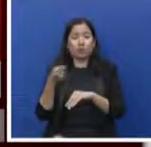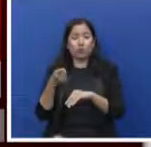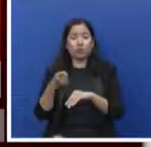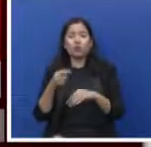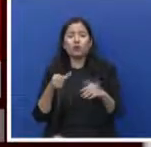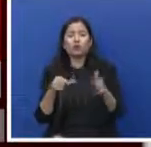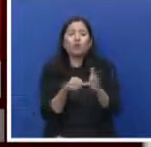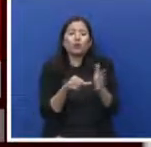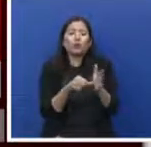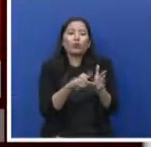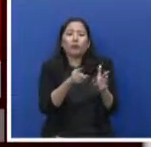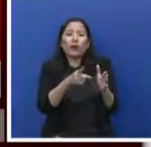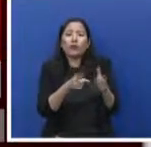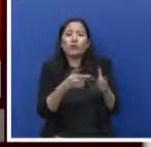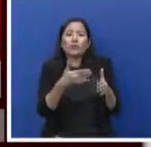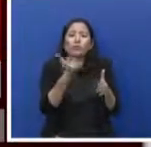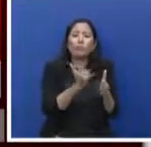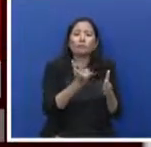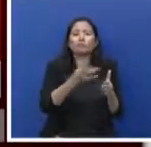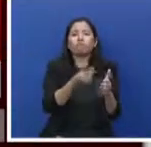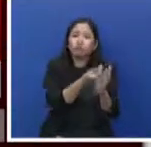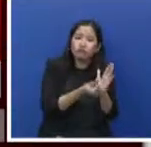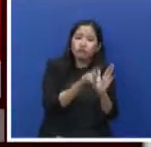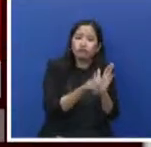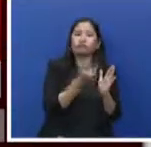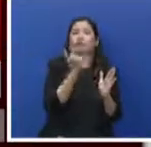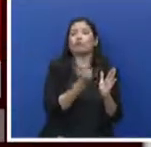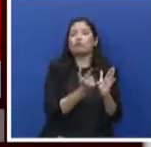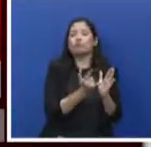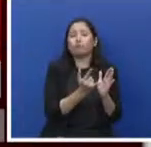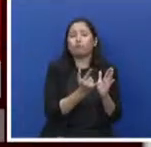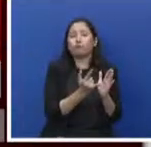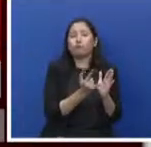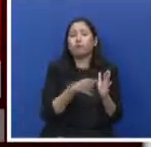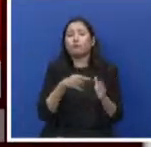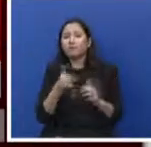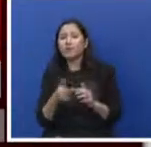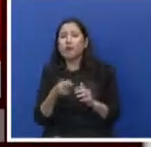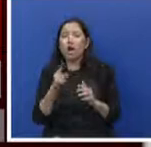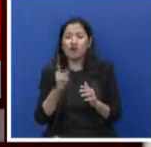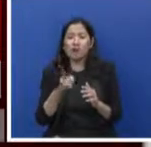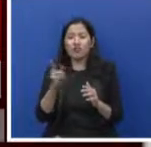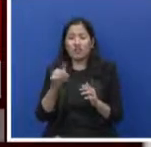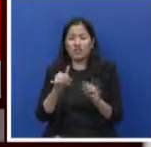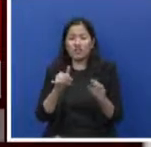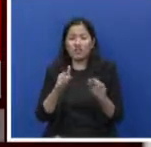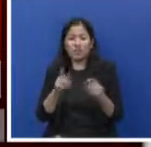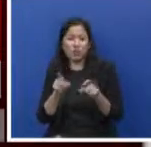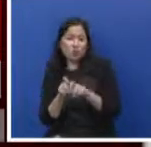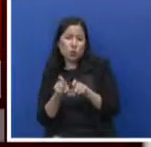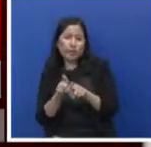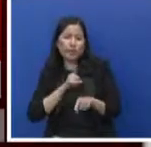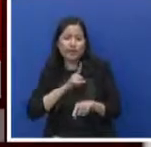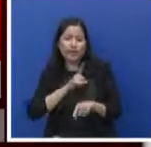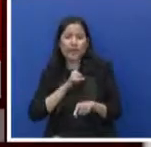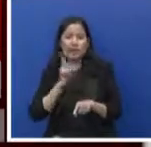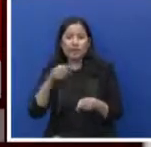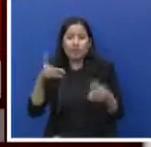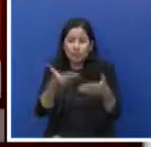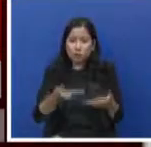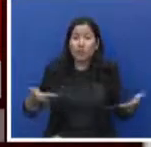tetap survive selama masa pandemi ini, sekaligus juga mengkiter atau juga menyesuaikan diri dengan